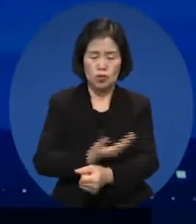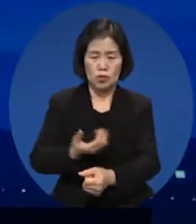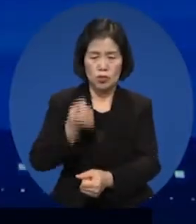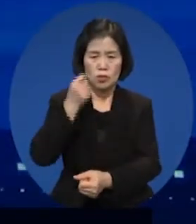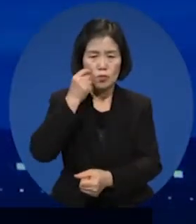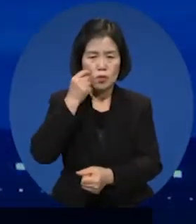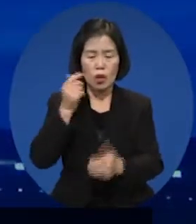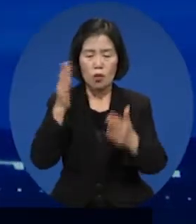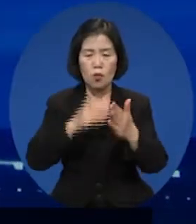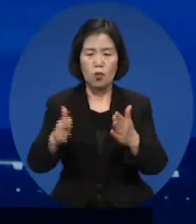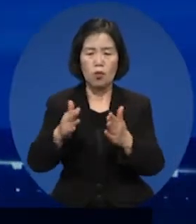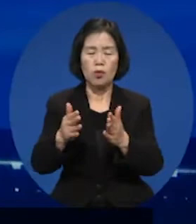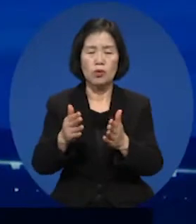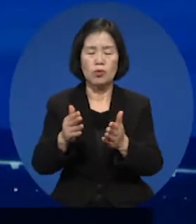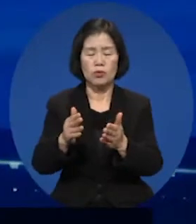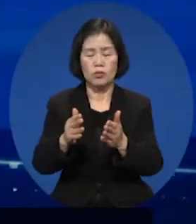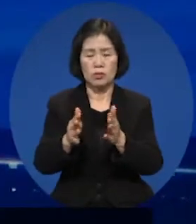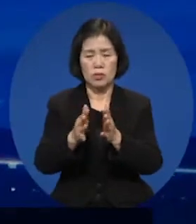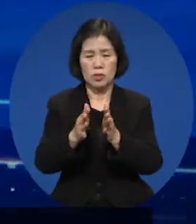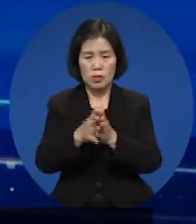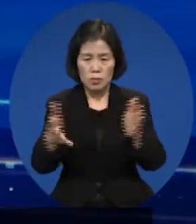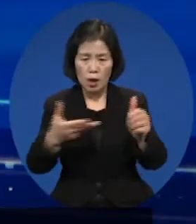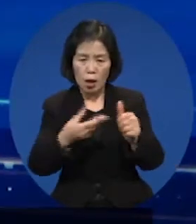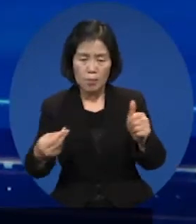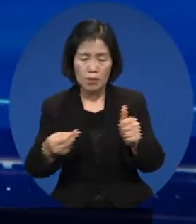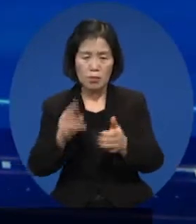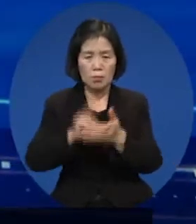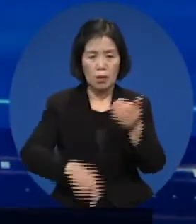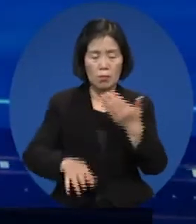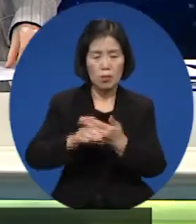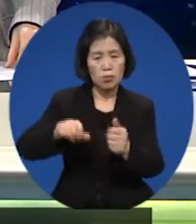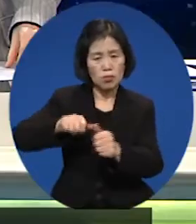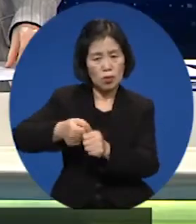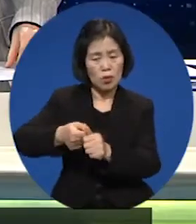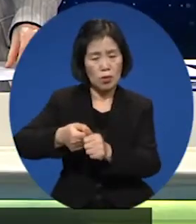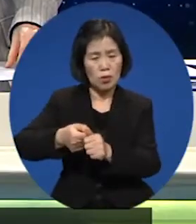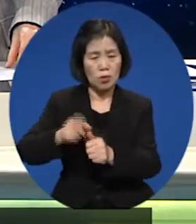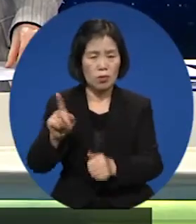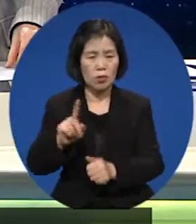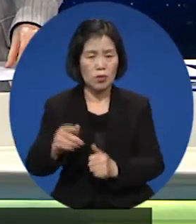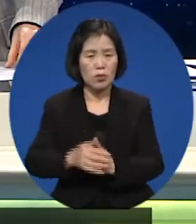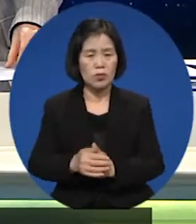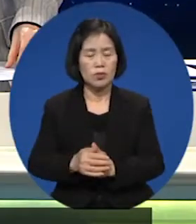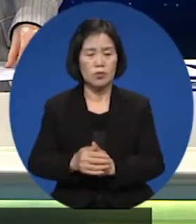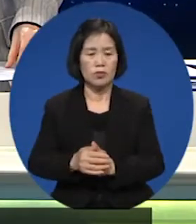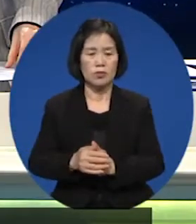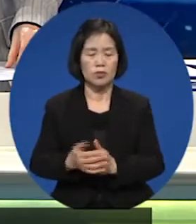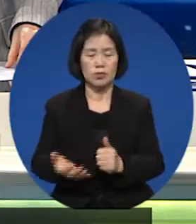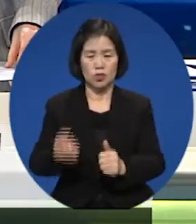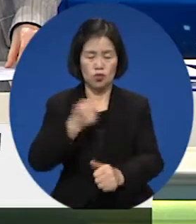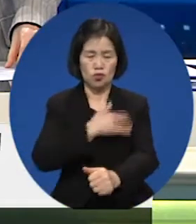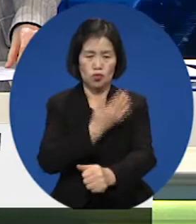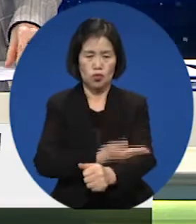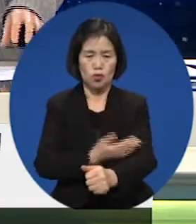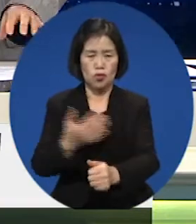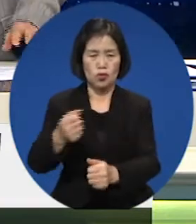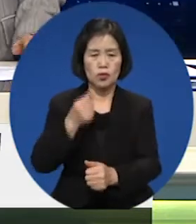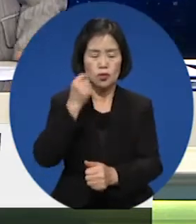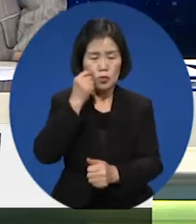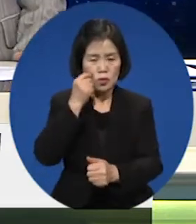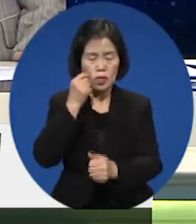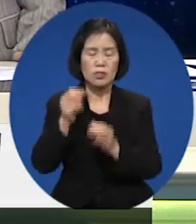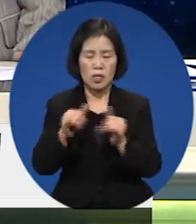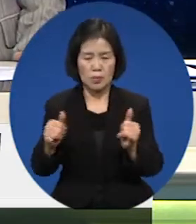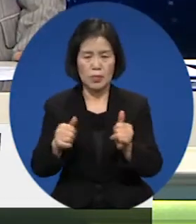아파트를 팔게 되는 건데 이거 처벌하면 되는 거 아닙니까 2 그 소유권을 얻지 못한 임차인들이 함부로 집을